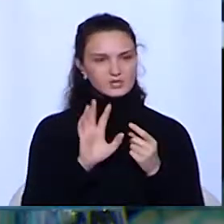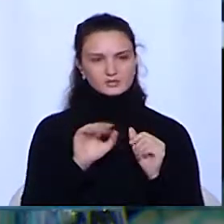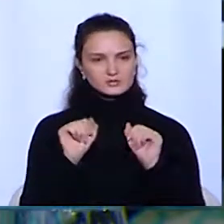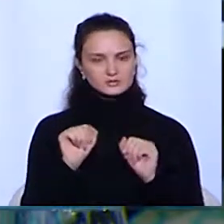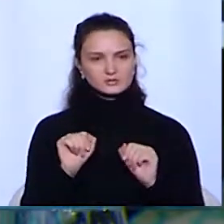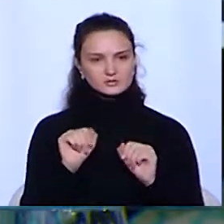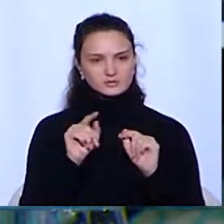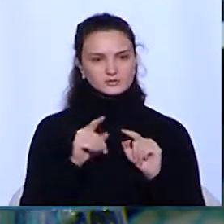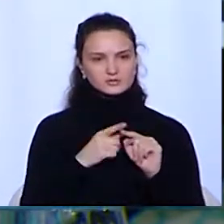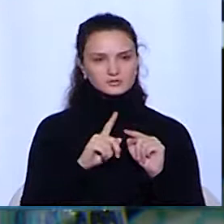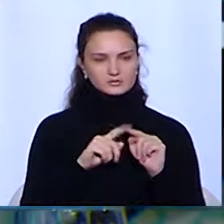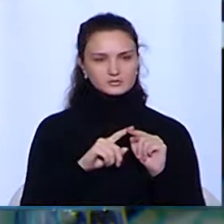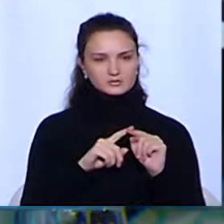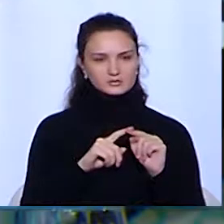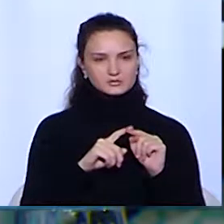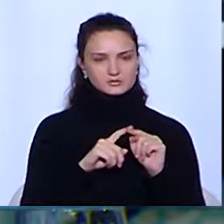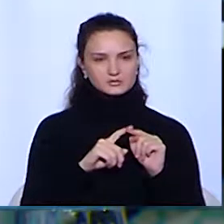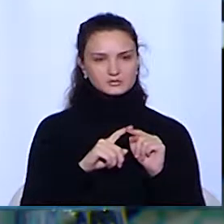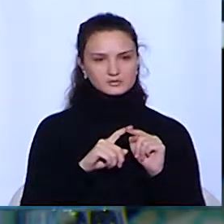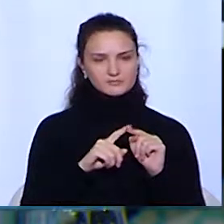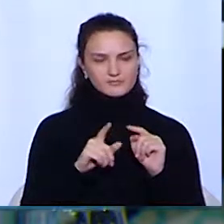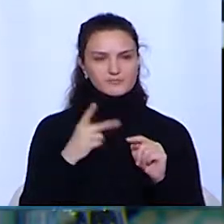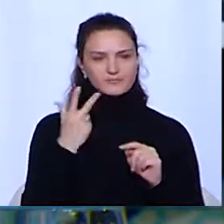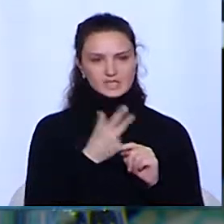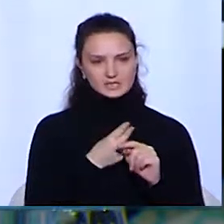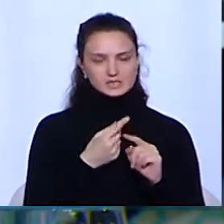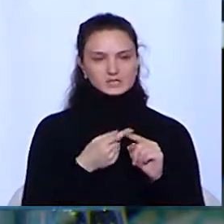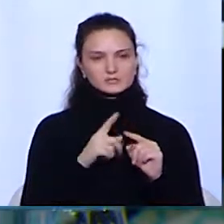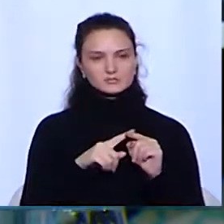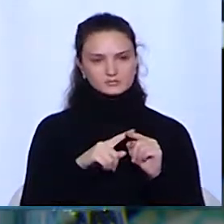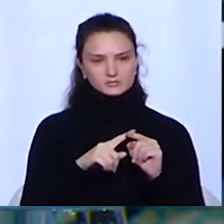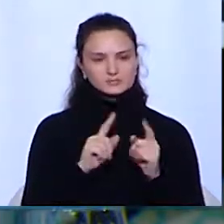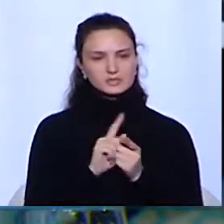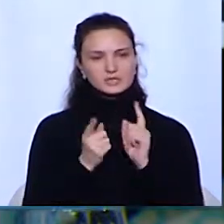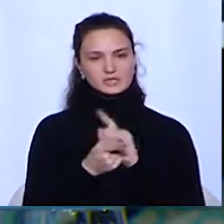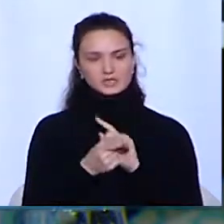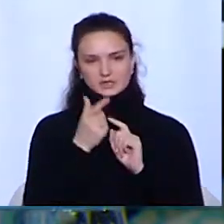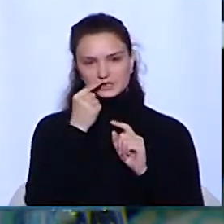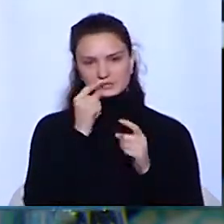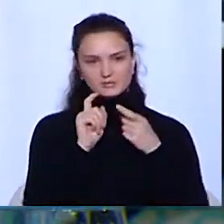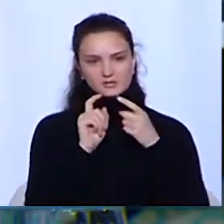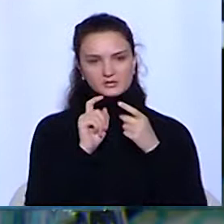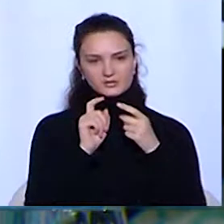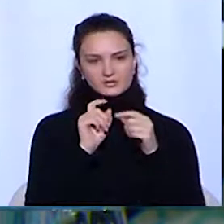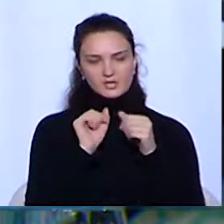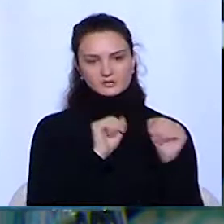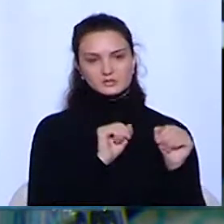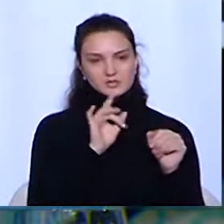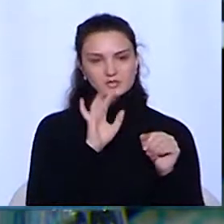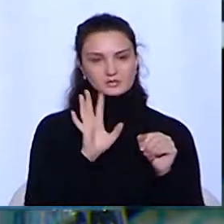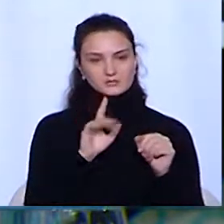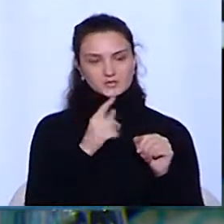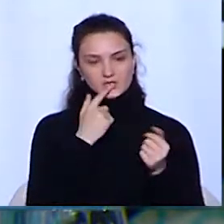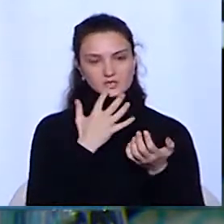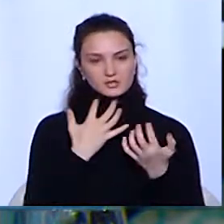დაიცავს წითელასაც რა გრიპისაგან, წითელასაც რა გამომდინარე იქიდან, არ წპირიქით გრიპი არ დაიცავს წითელასგან, რადგან